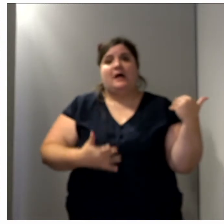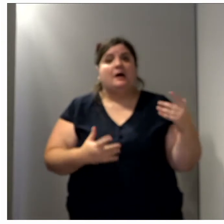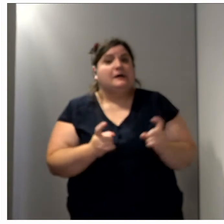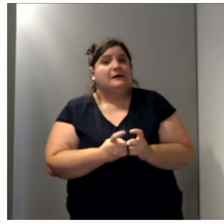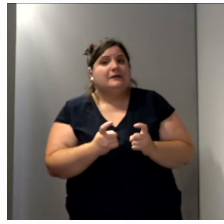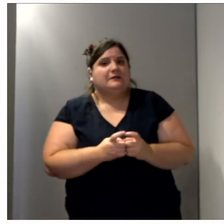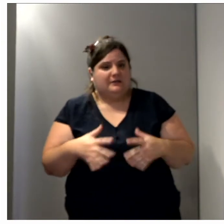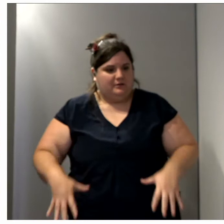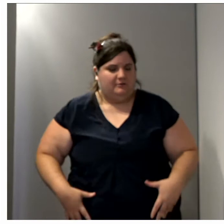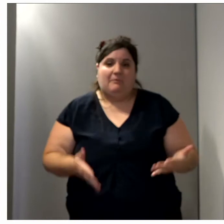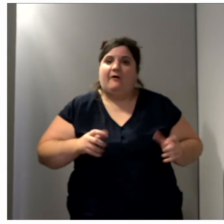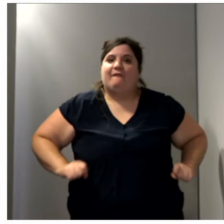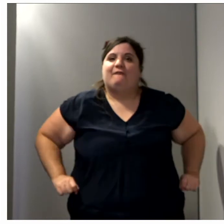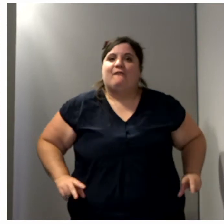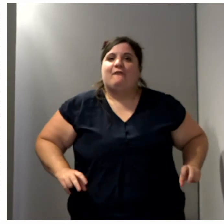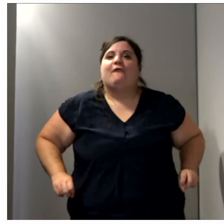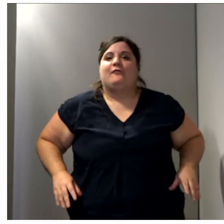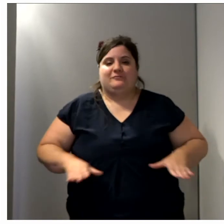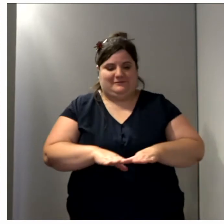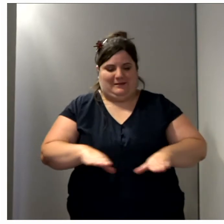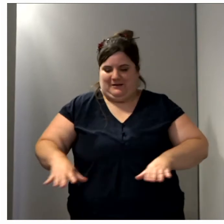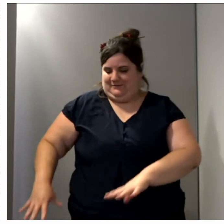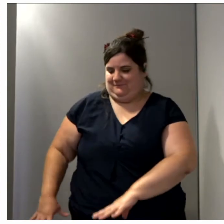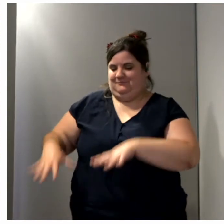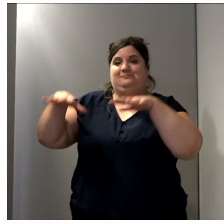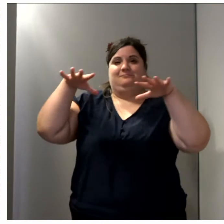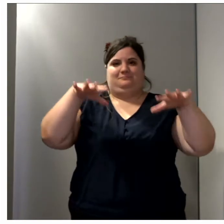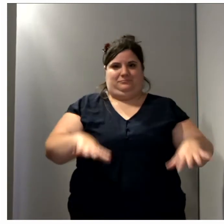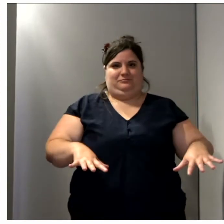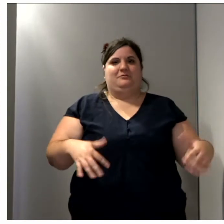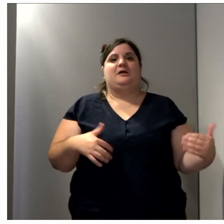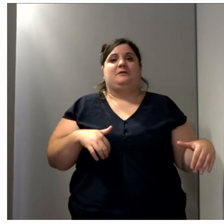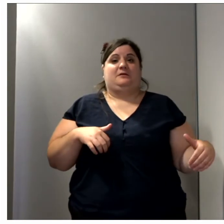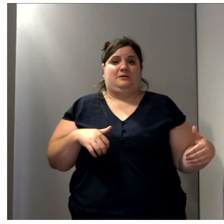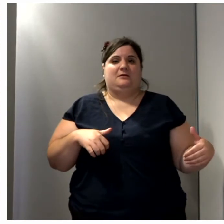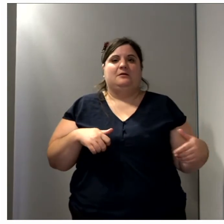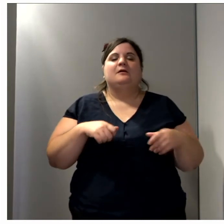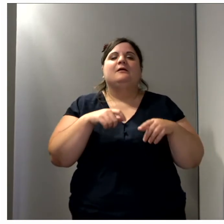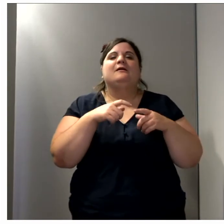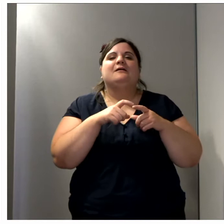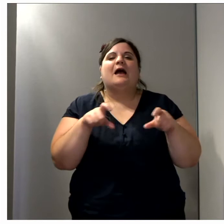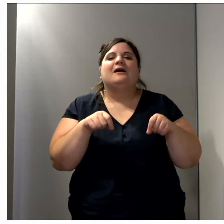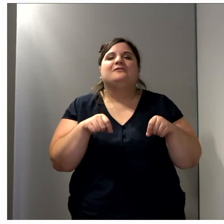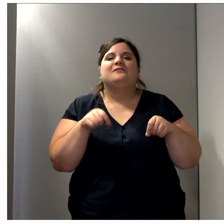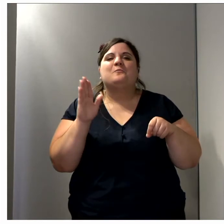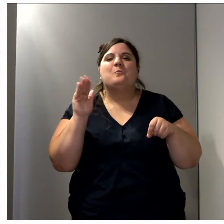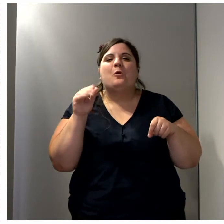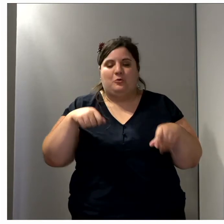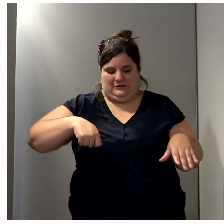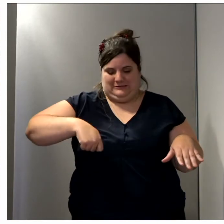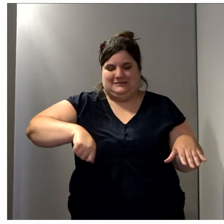qui pose à plat sur la tablette de son fauteuil et il gratte avec une carte de crédit.